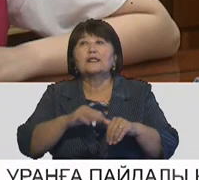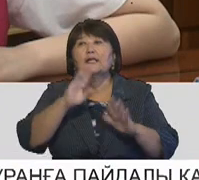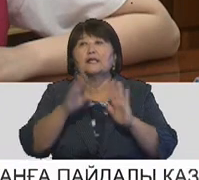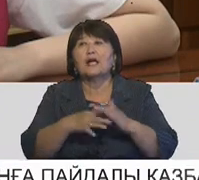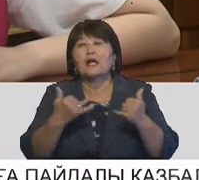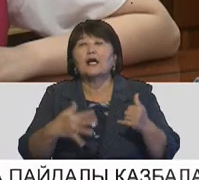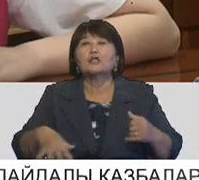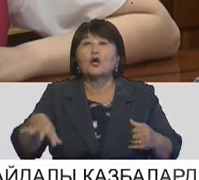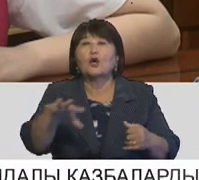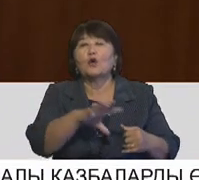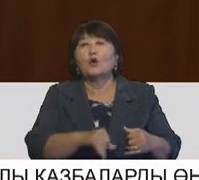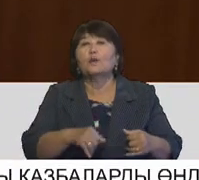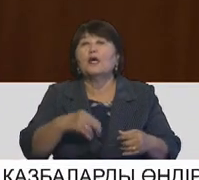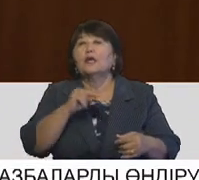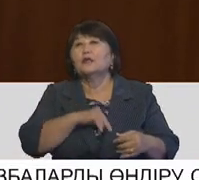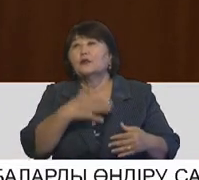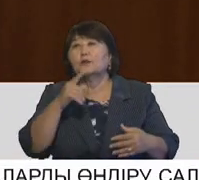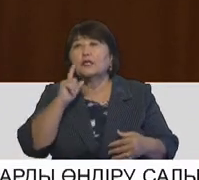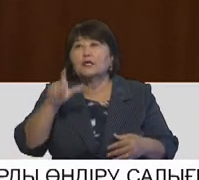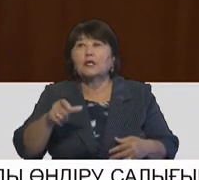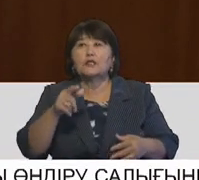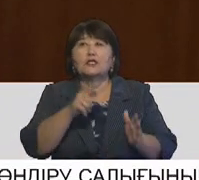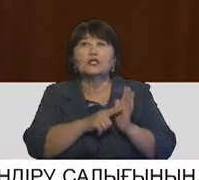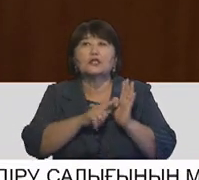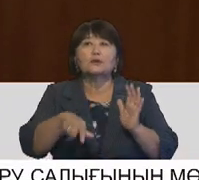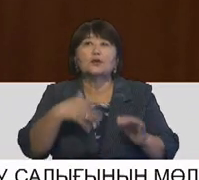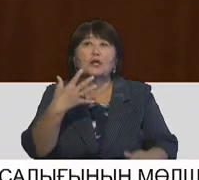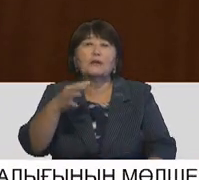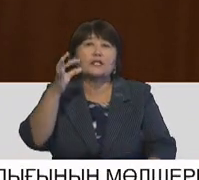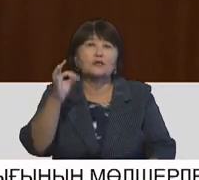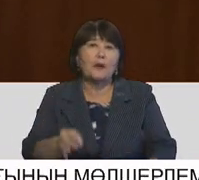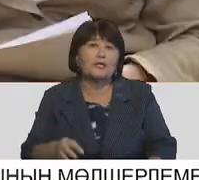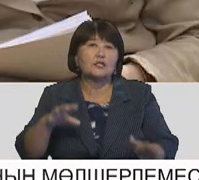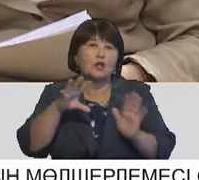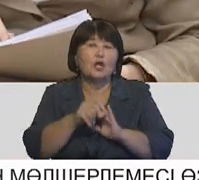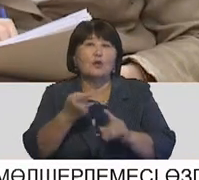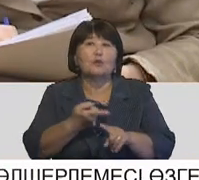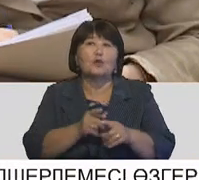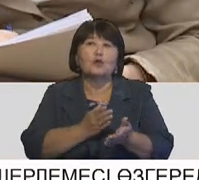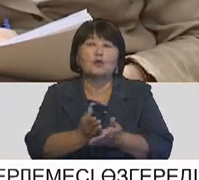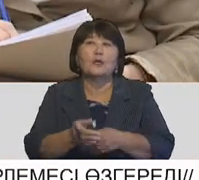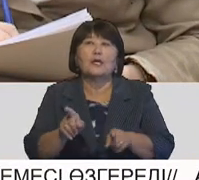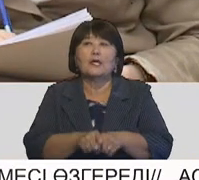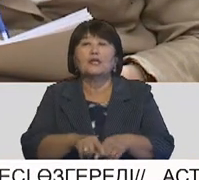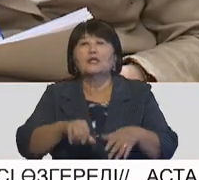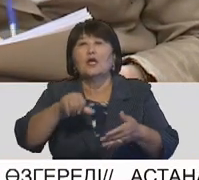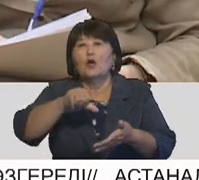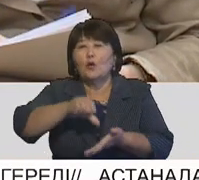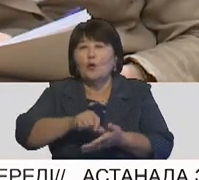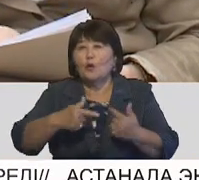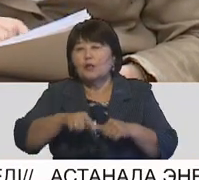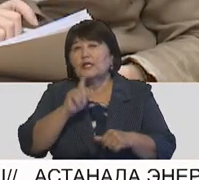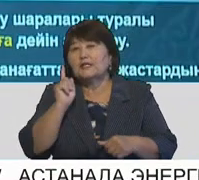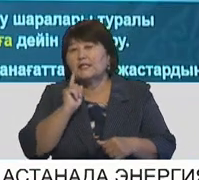қазір өңірдегі нет санатындағы жастардың үлесі 7,5% құрайды. Бұл бағытта мүдделі уәкілетті органдар мен